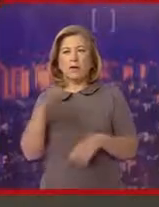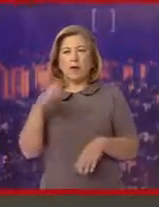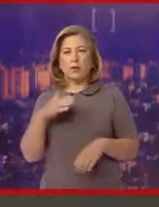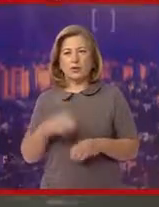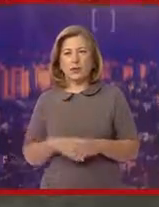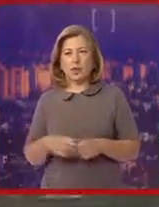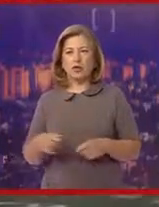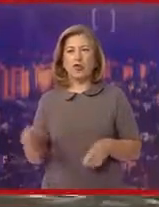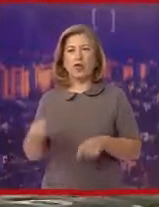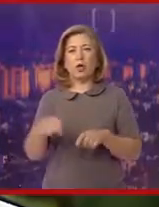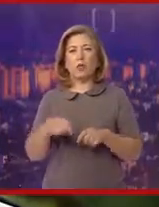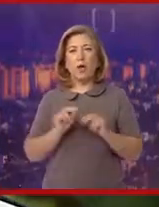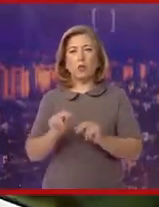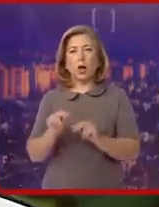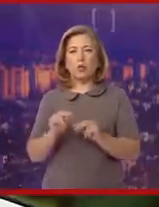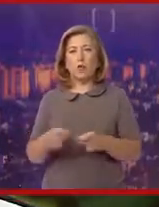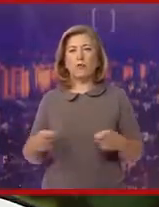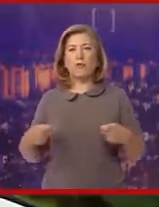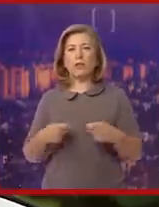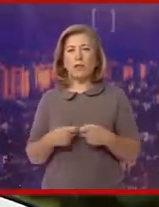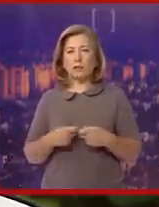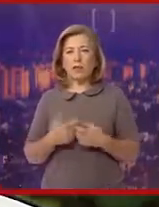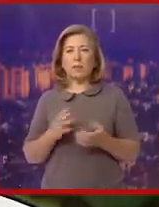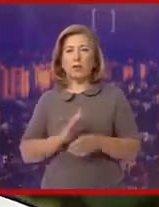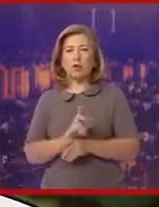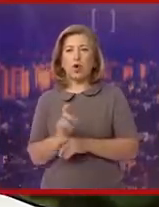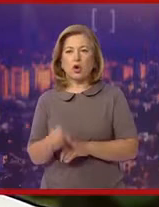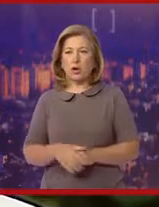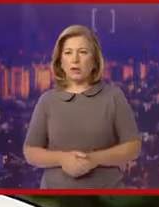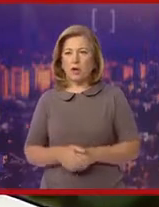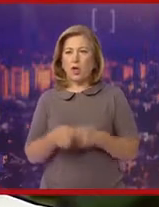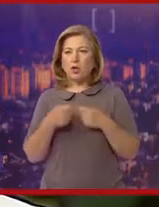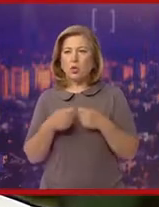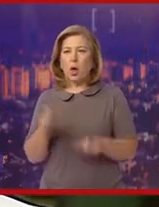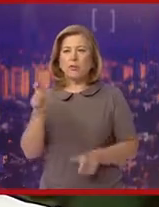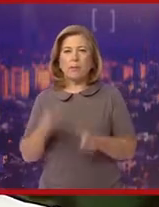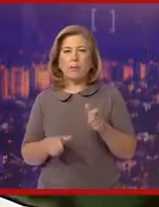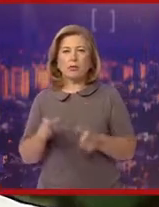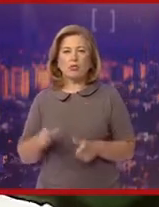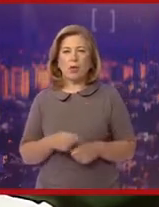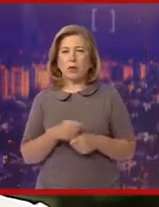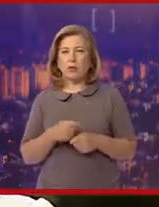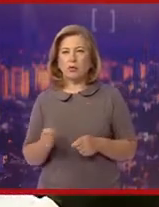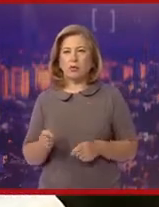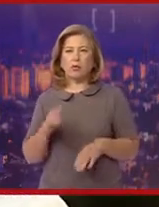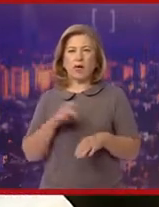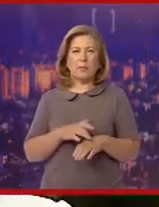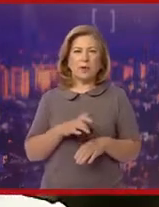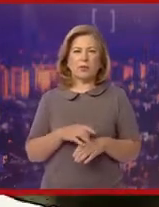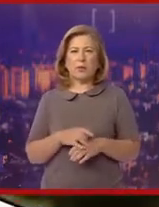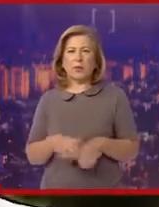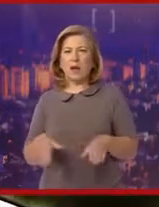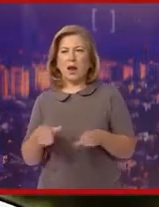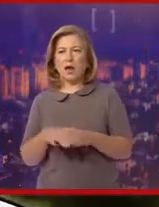fost testate pentru coronavirus. Au fost testate toate persoanele, atât cadrele didactice, nedidactice, didactice auxiliar și cabinetul medical,